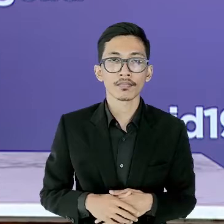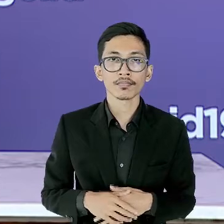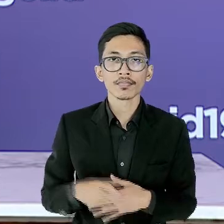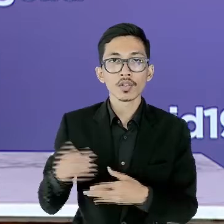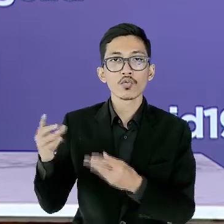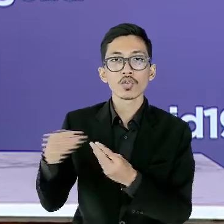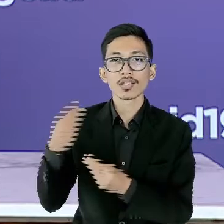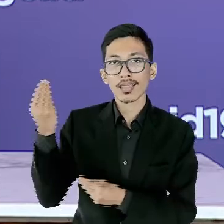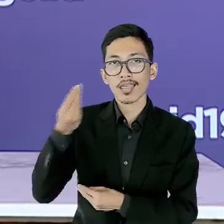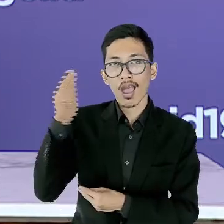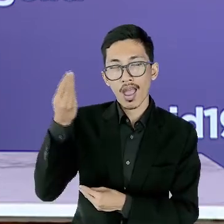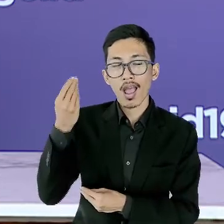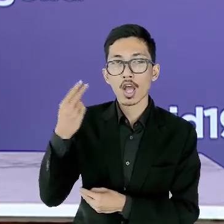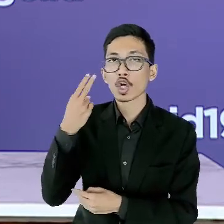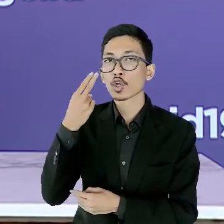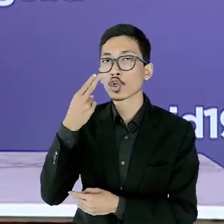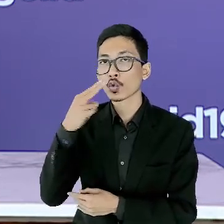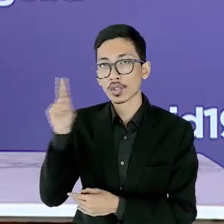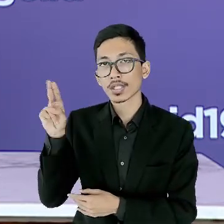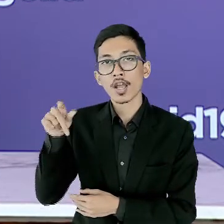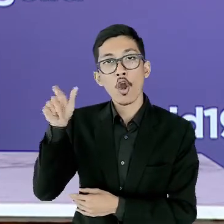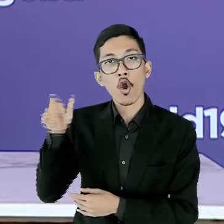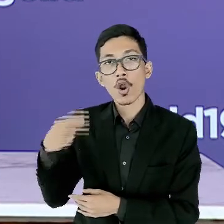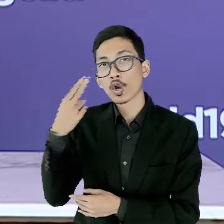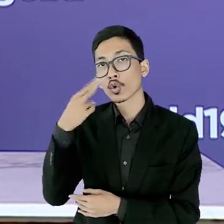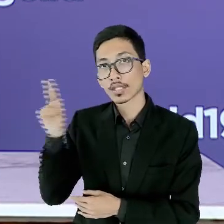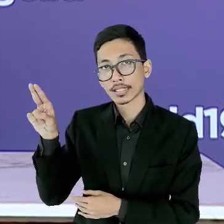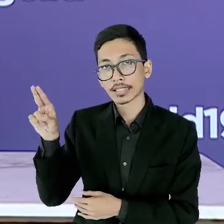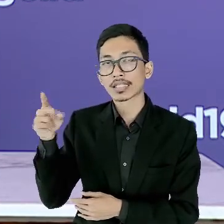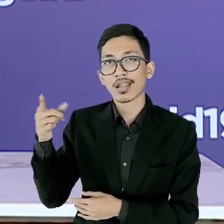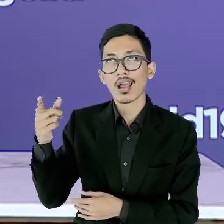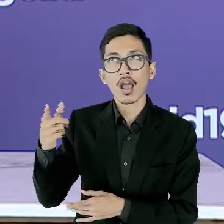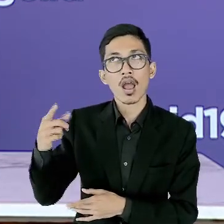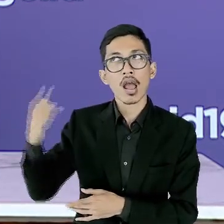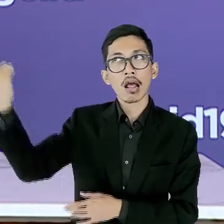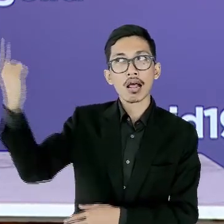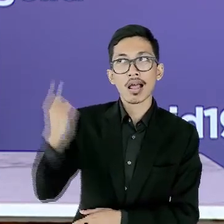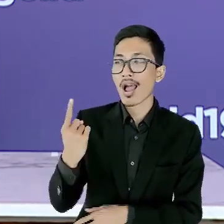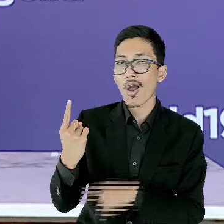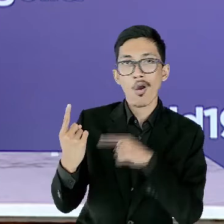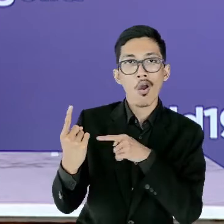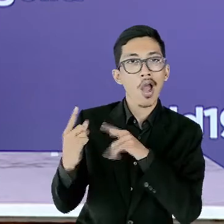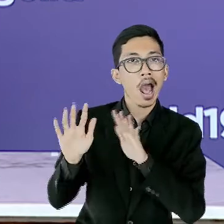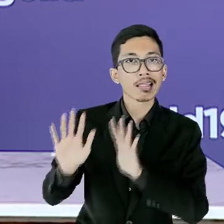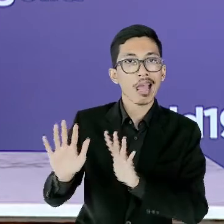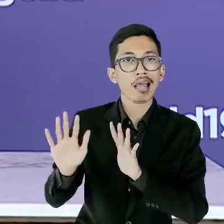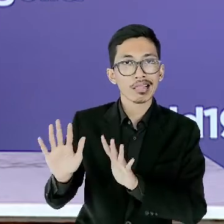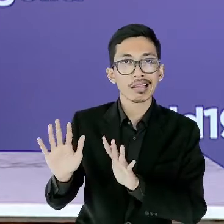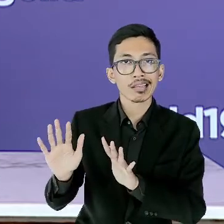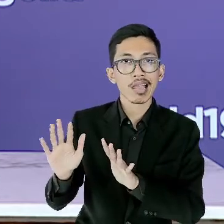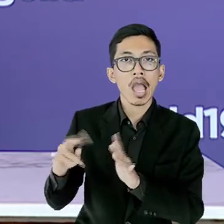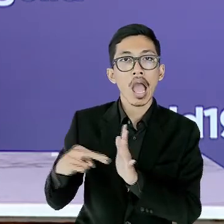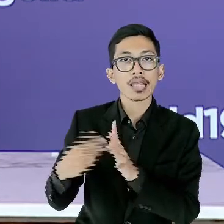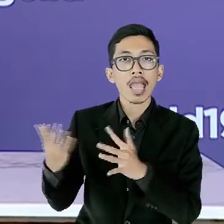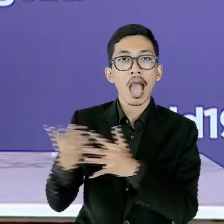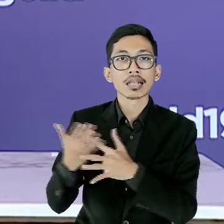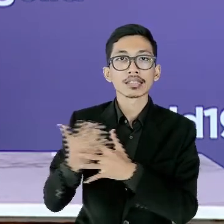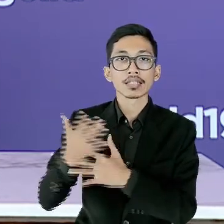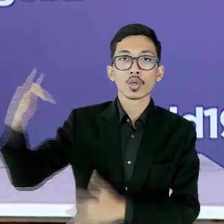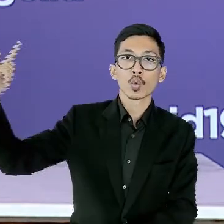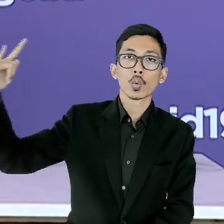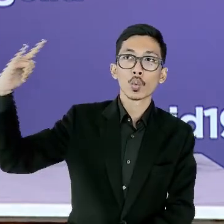utamanya pada turis asing, perlu dilakukan dengan prinsip kehati-hatian. Persiapan pembukaan pintu masuk